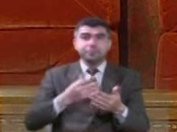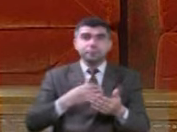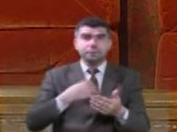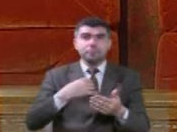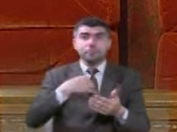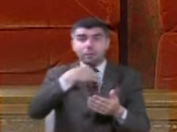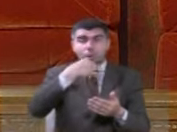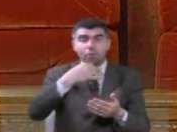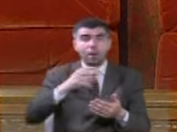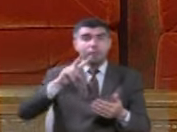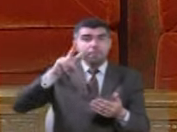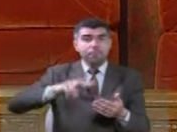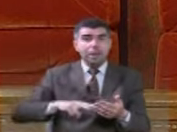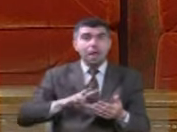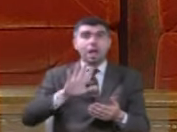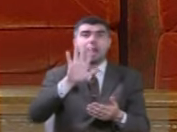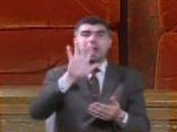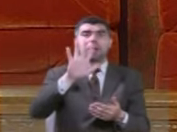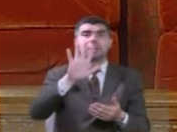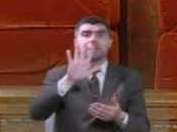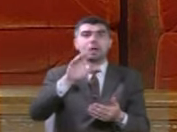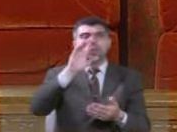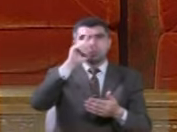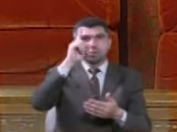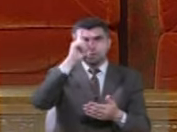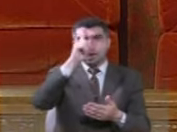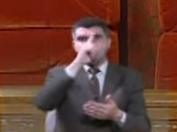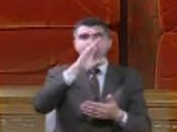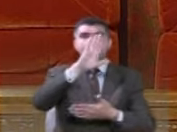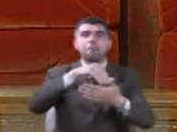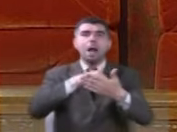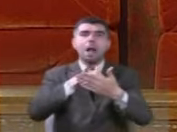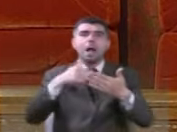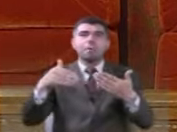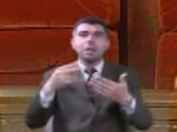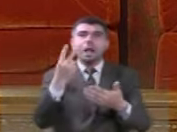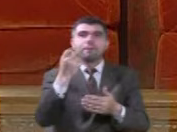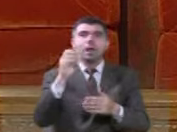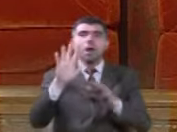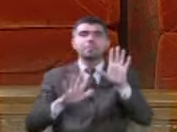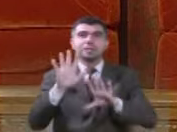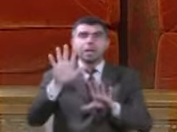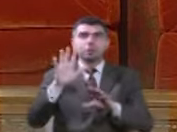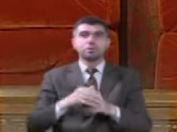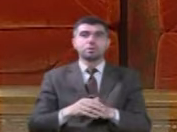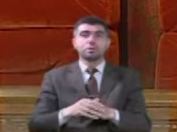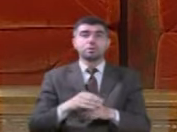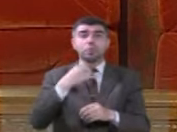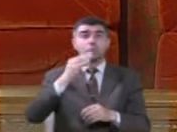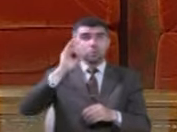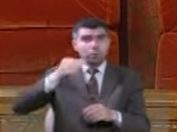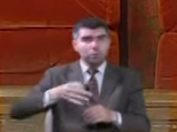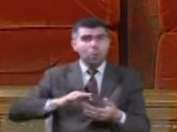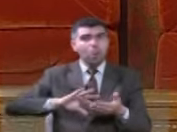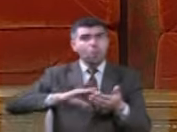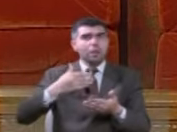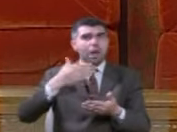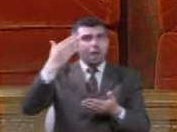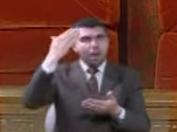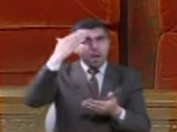لم يبقى إلا 5 أقاليم مبرمجة الزيارة ديالها لإتمام البرنامج 2015 وزيادة. الجميع الأقاليم والإخوان